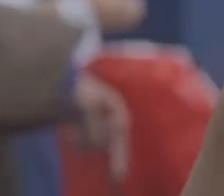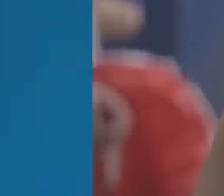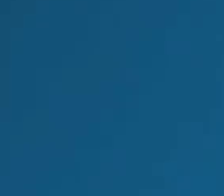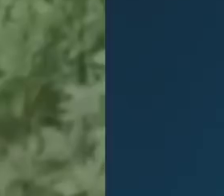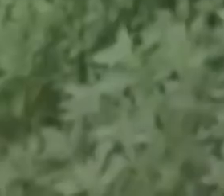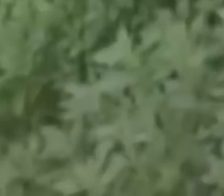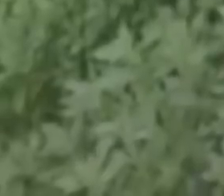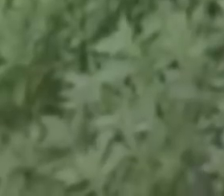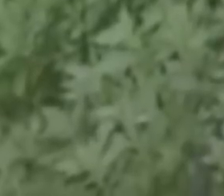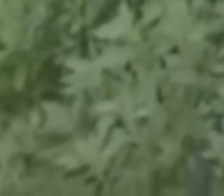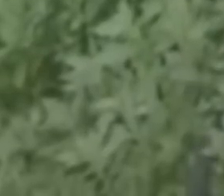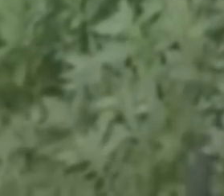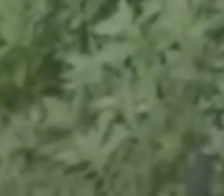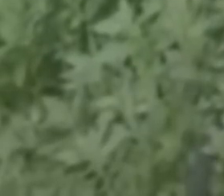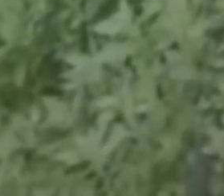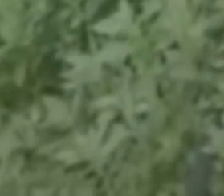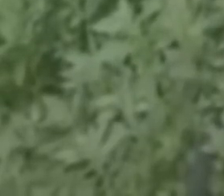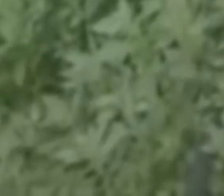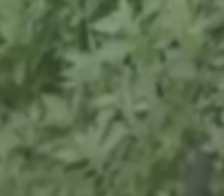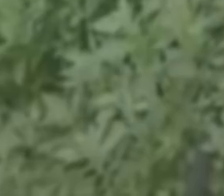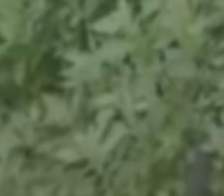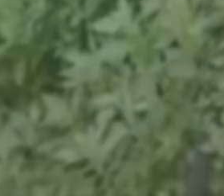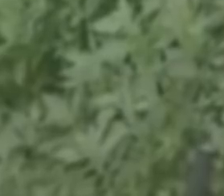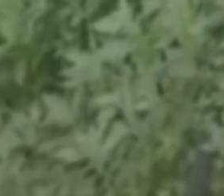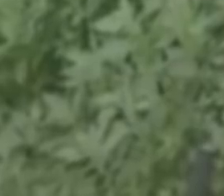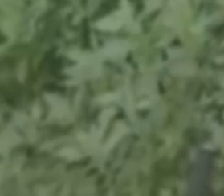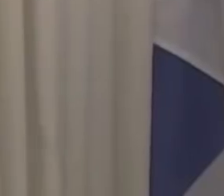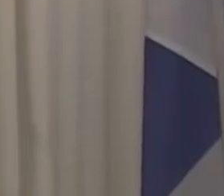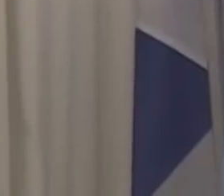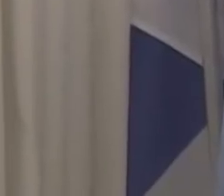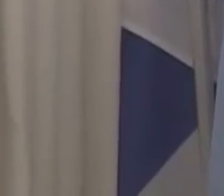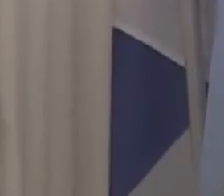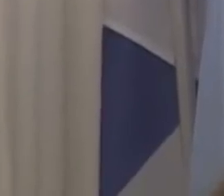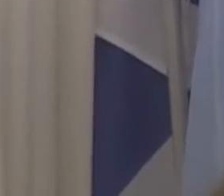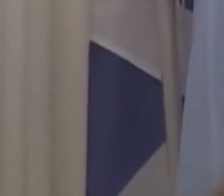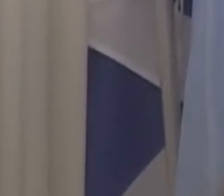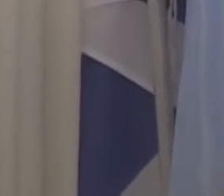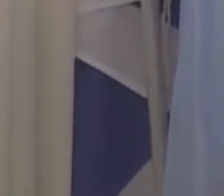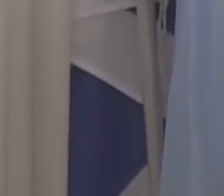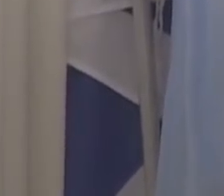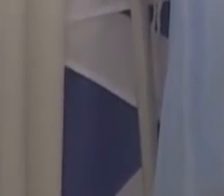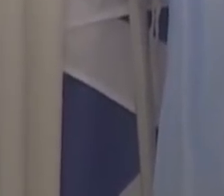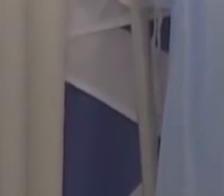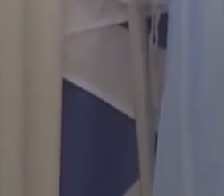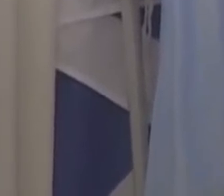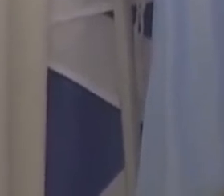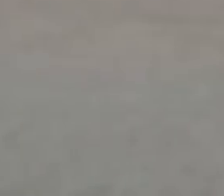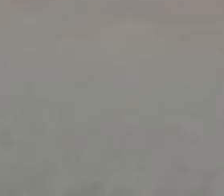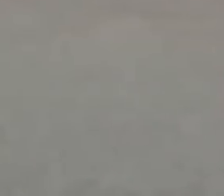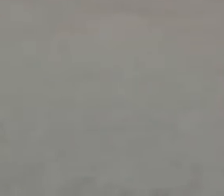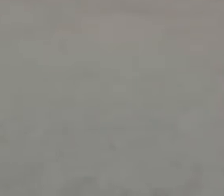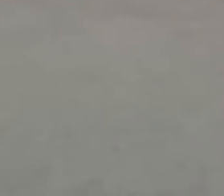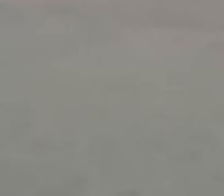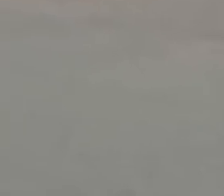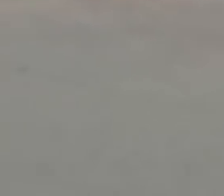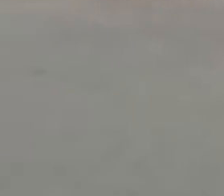שעס, שעס. וגם הקרב על הכרמל. תופעת חזרי הבר בעיר לא הצטמצמה.